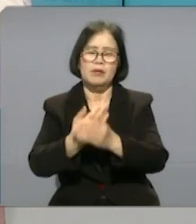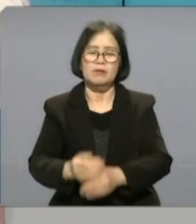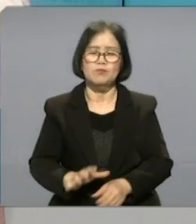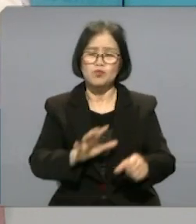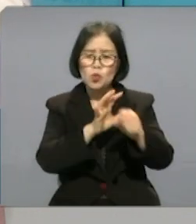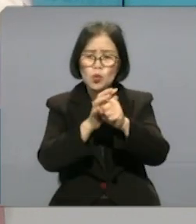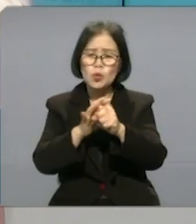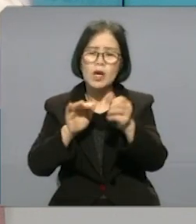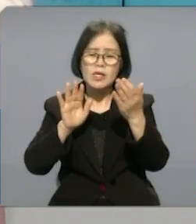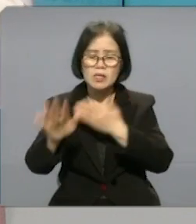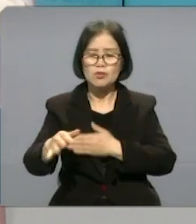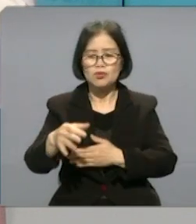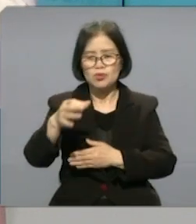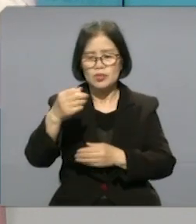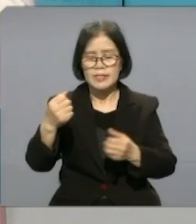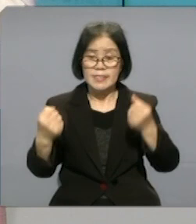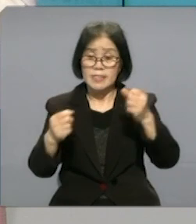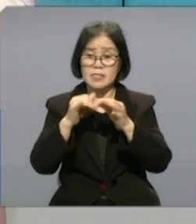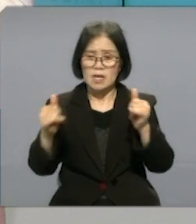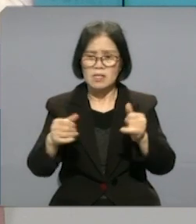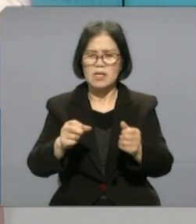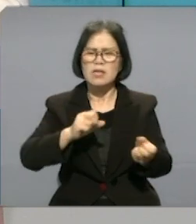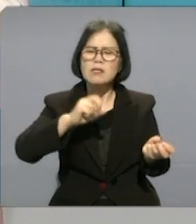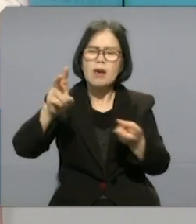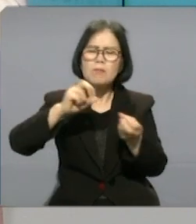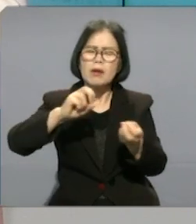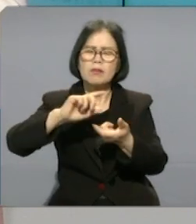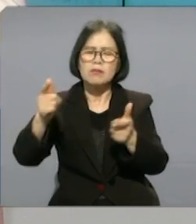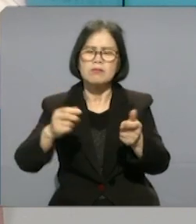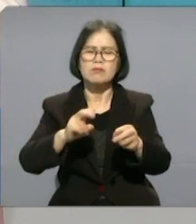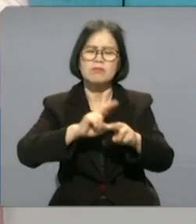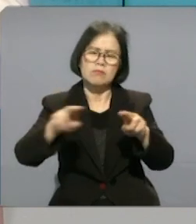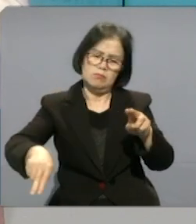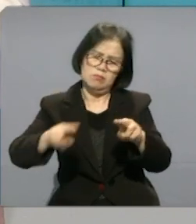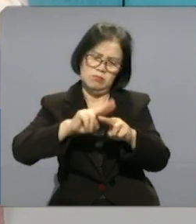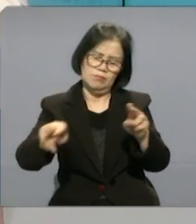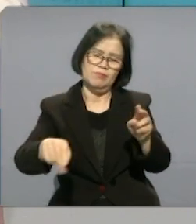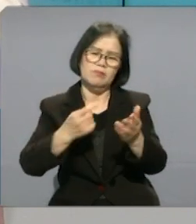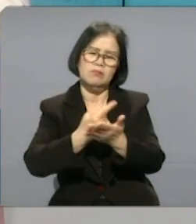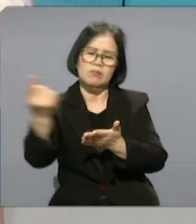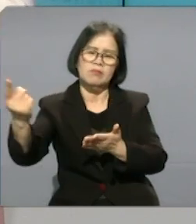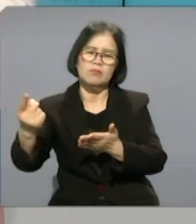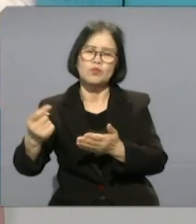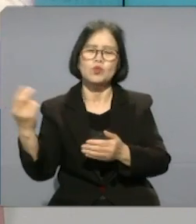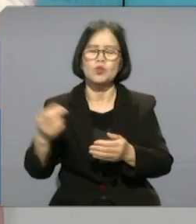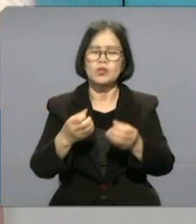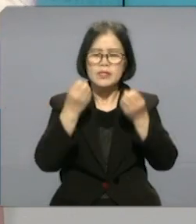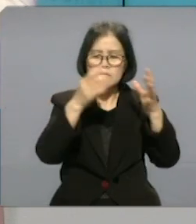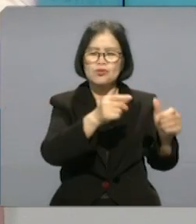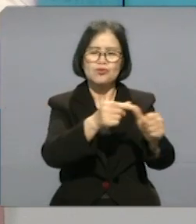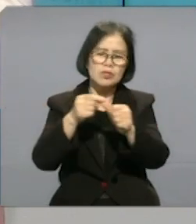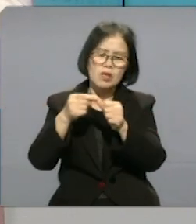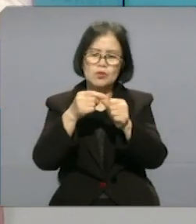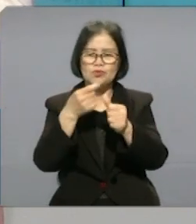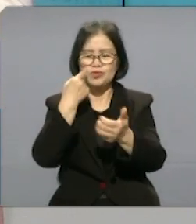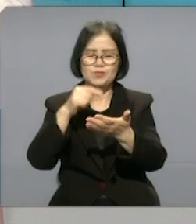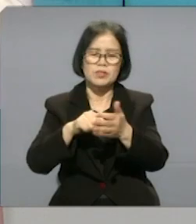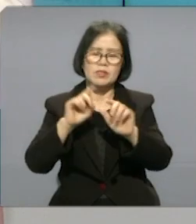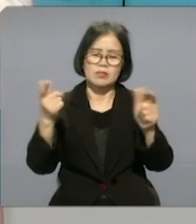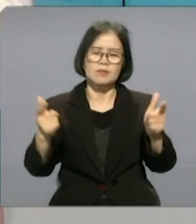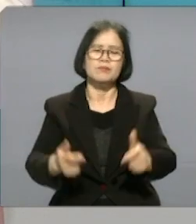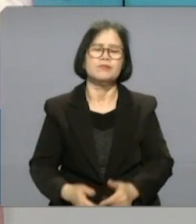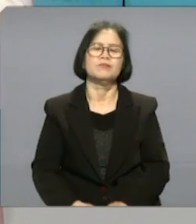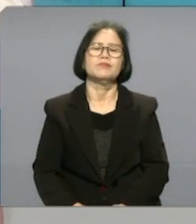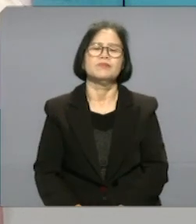코로나19 이후 기사들이 택배, 배달 등으로 대거 옮겼기 때문인데 신규 채용도 여의치 않다고 합니다. 갈태훈